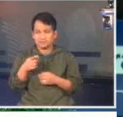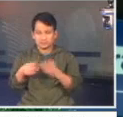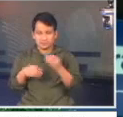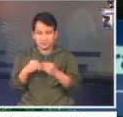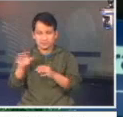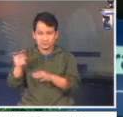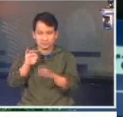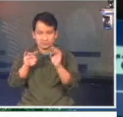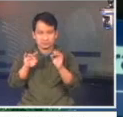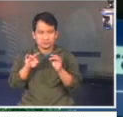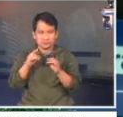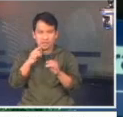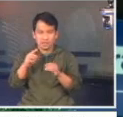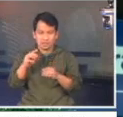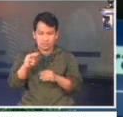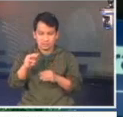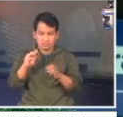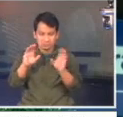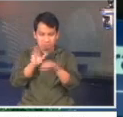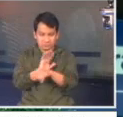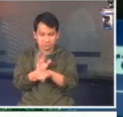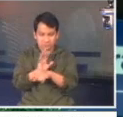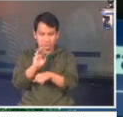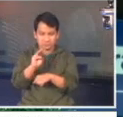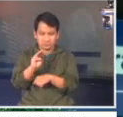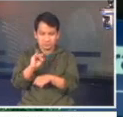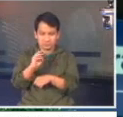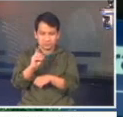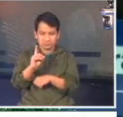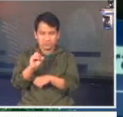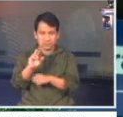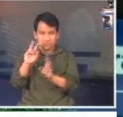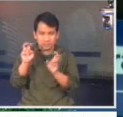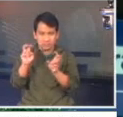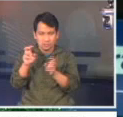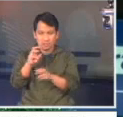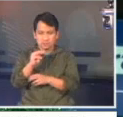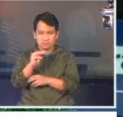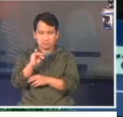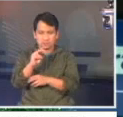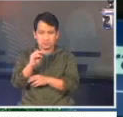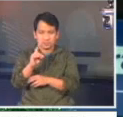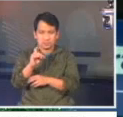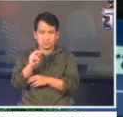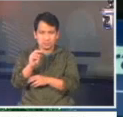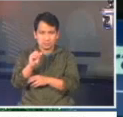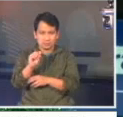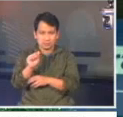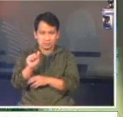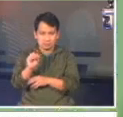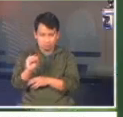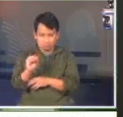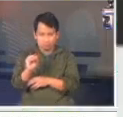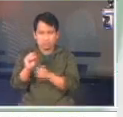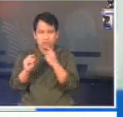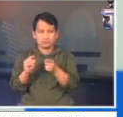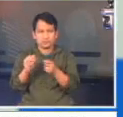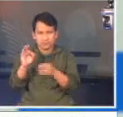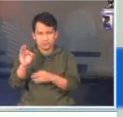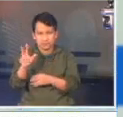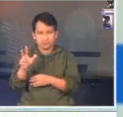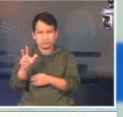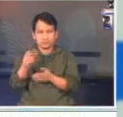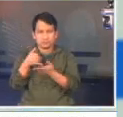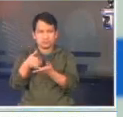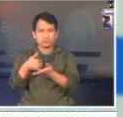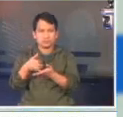Napili ang pelikulang Mindanao para maging entry ng Pilipinas sa prestihiyosong 93rd Academy Awards. Inanunsyo ito ng Film Academy